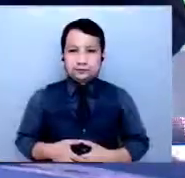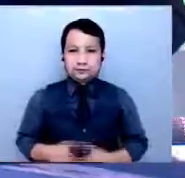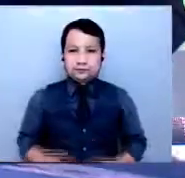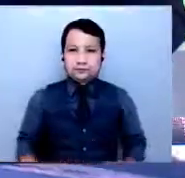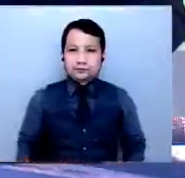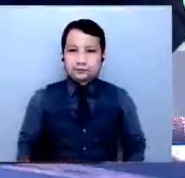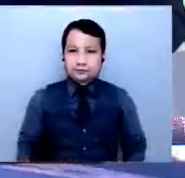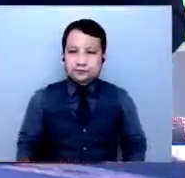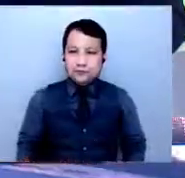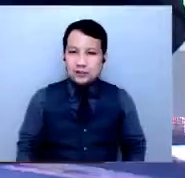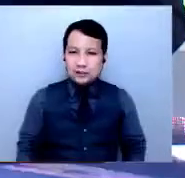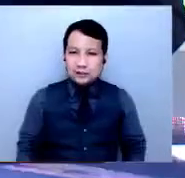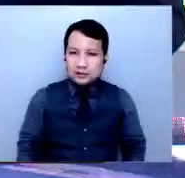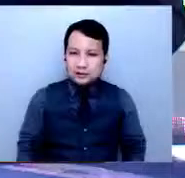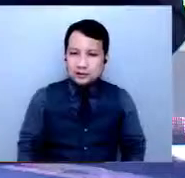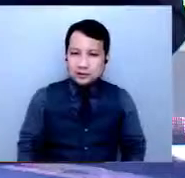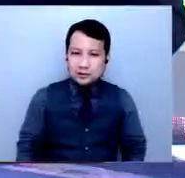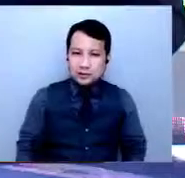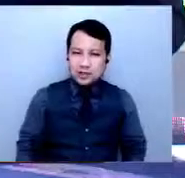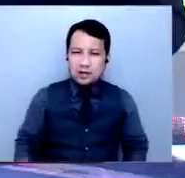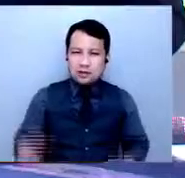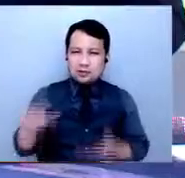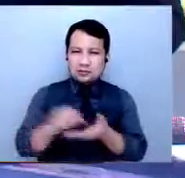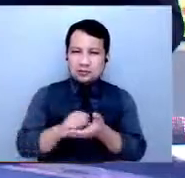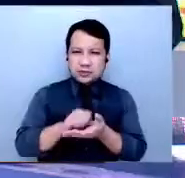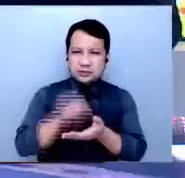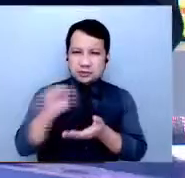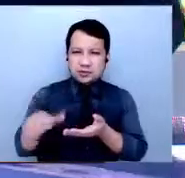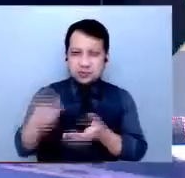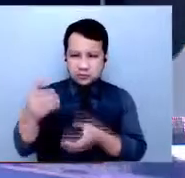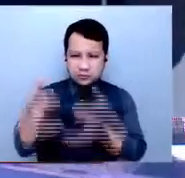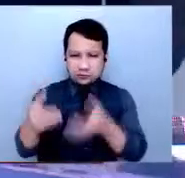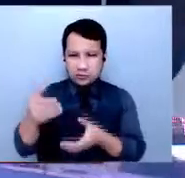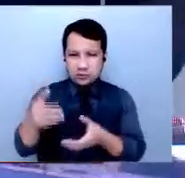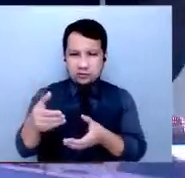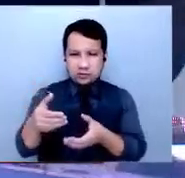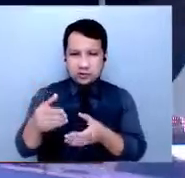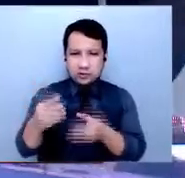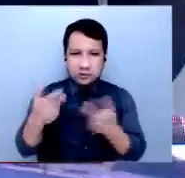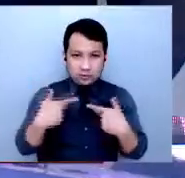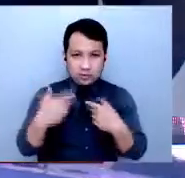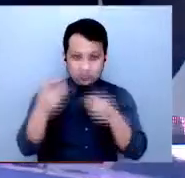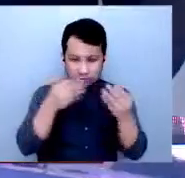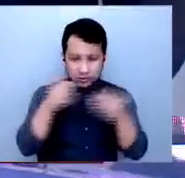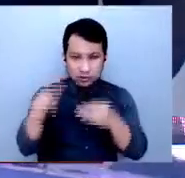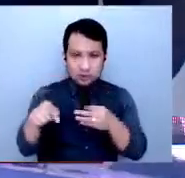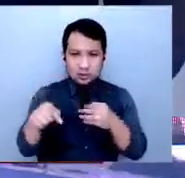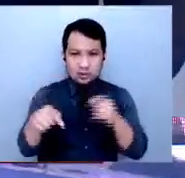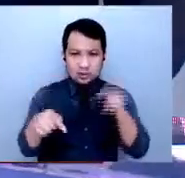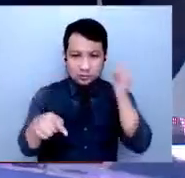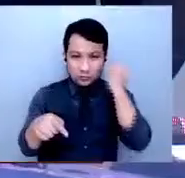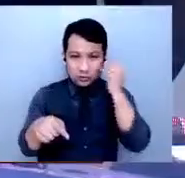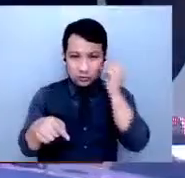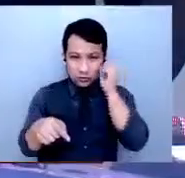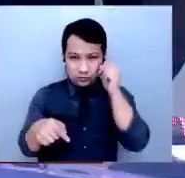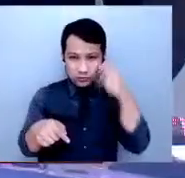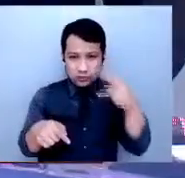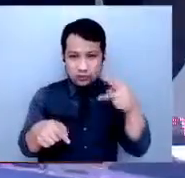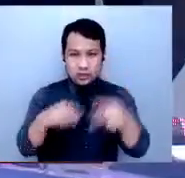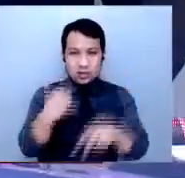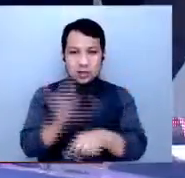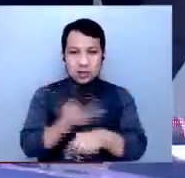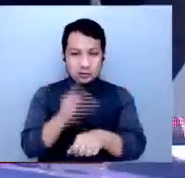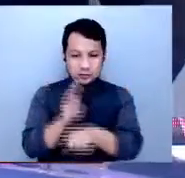Ibang balita naman, binasura na ng korte ang kasong possession of illegal drugs laban kay Julian Ongpin, anak ng business magnate na